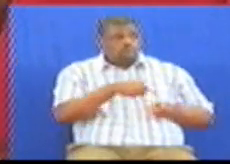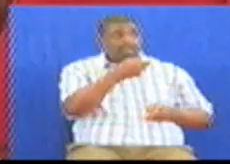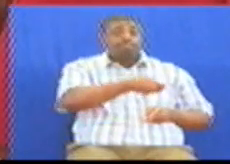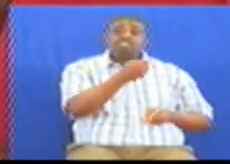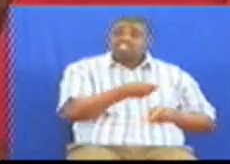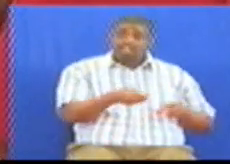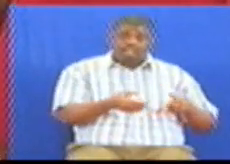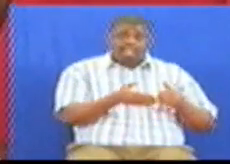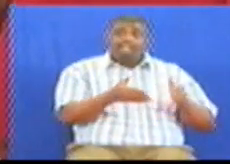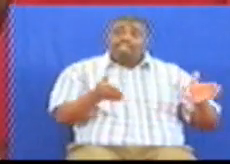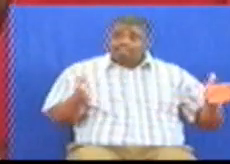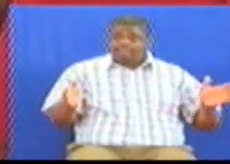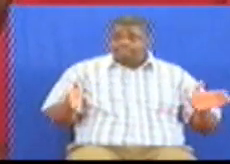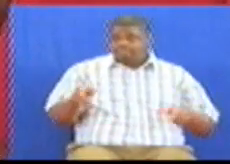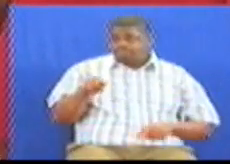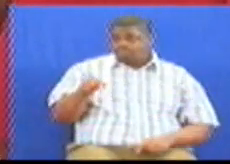amewafungulia masoko ya ufuta,